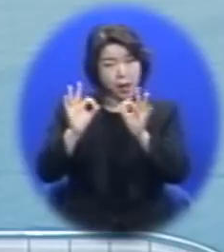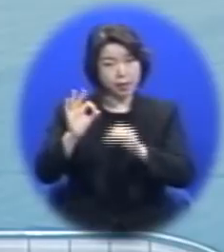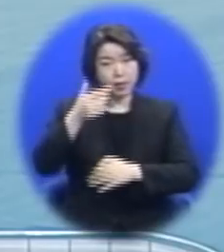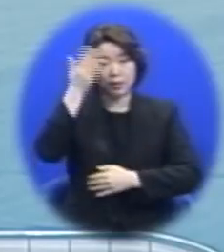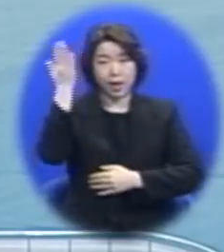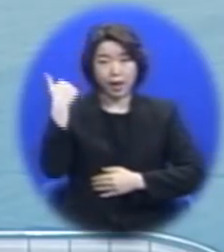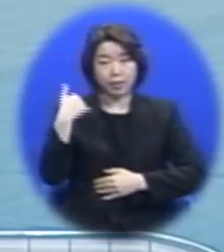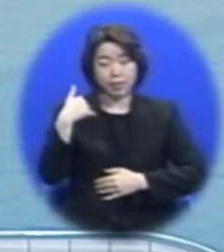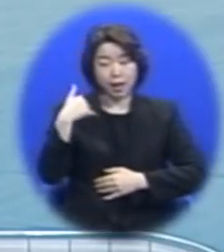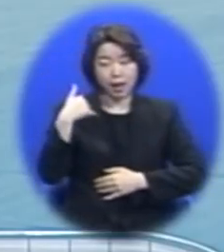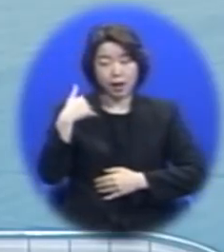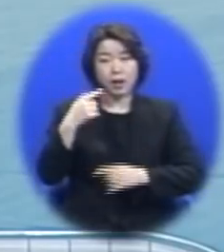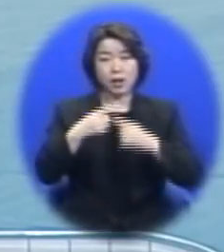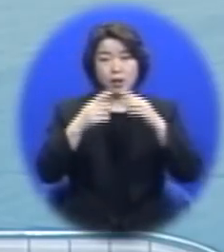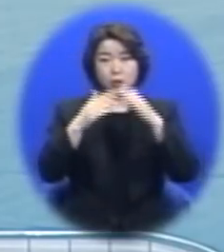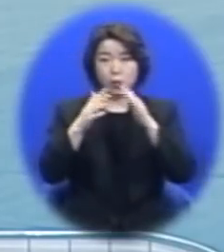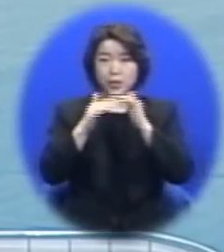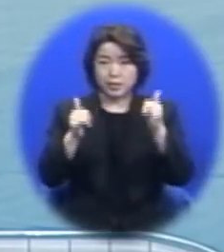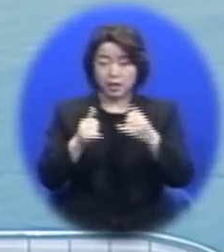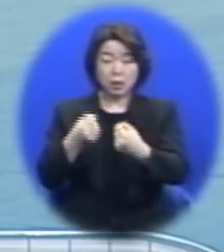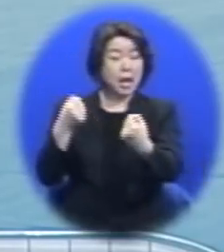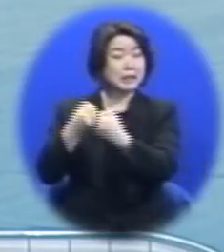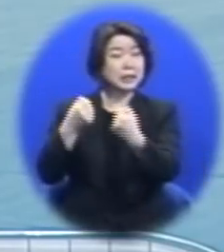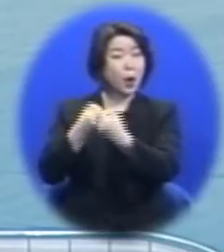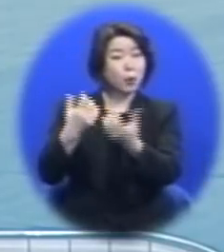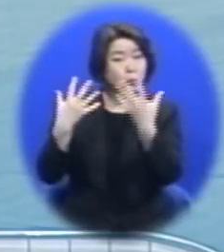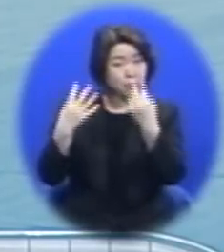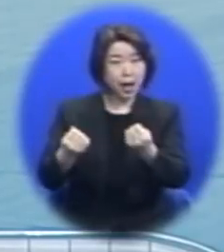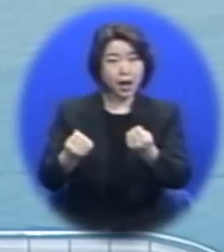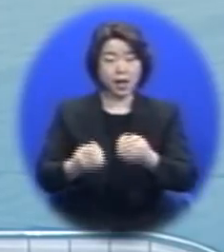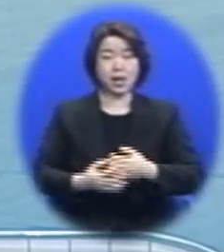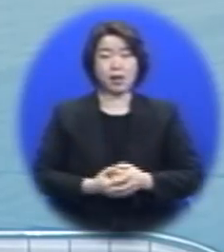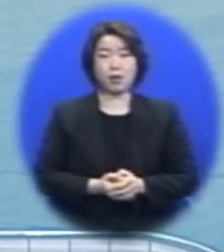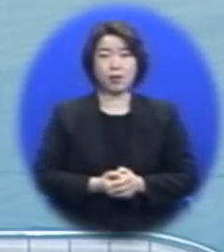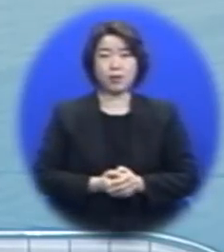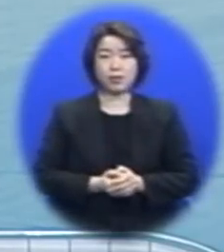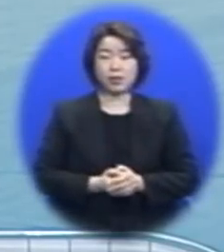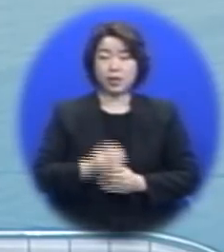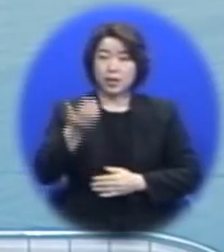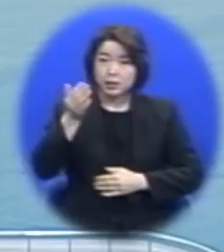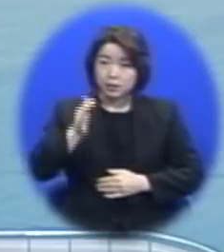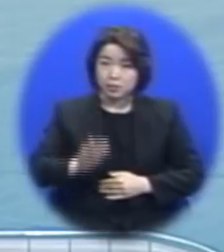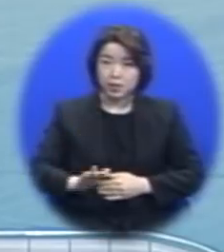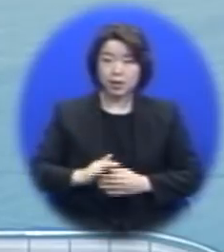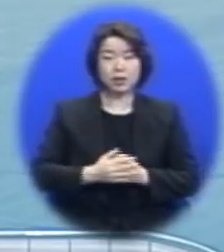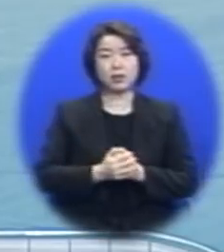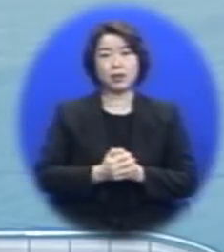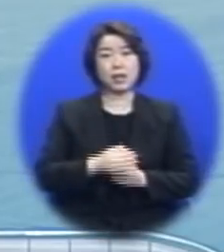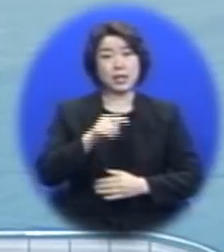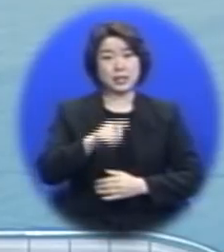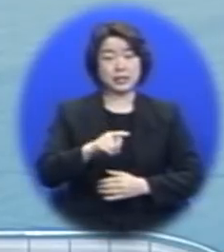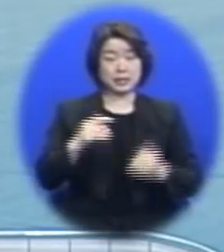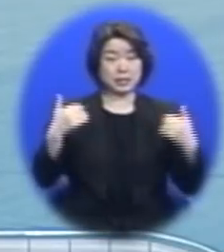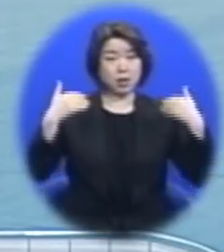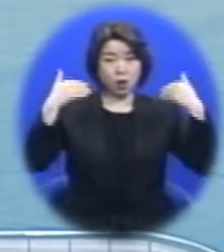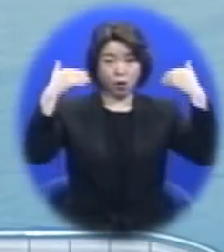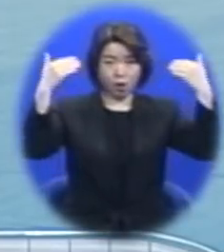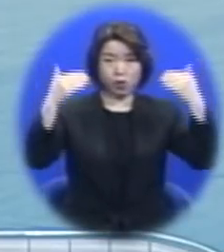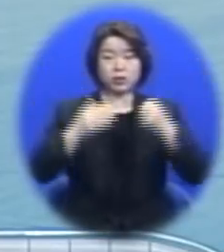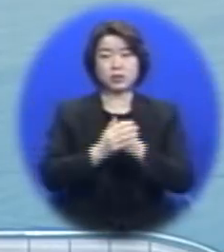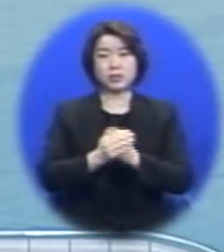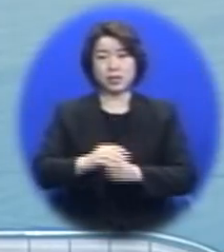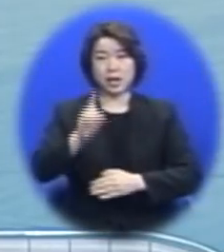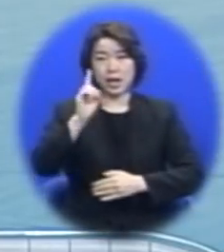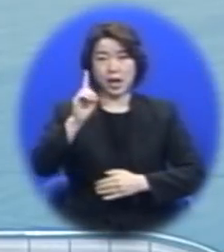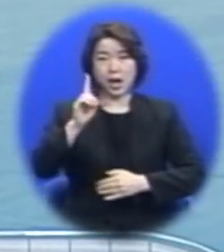교우들은 싸우기도 얼마나 그렇게 싸웠는지 모릅니다. 그런데 그 어른들에게서 한